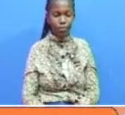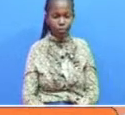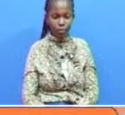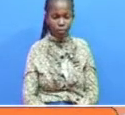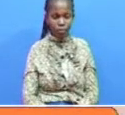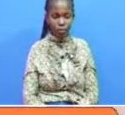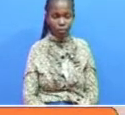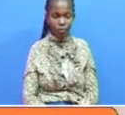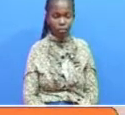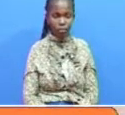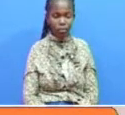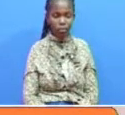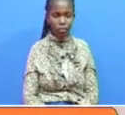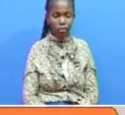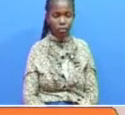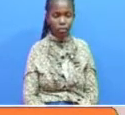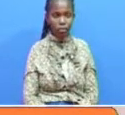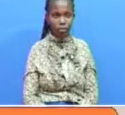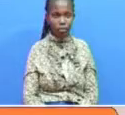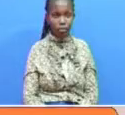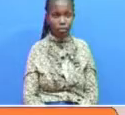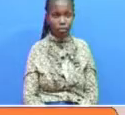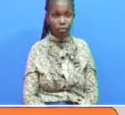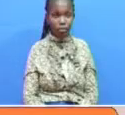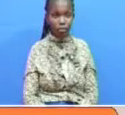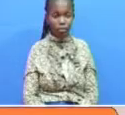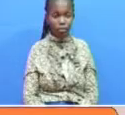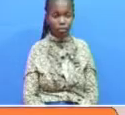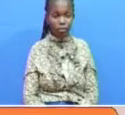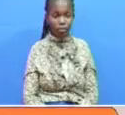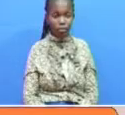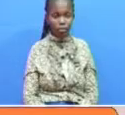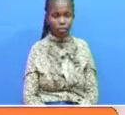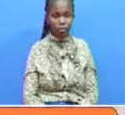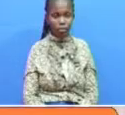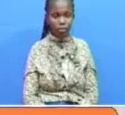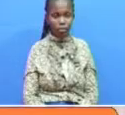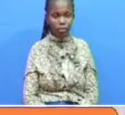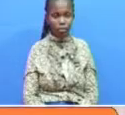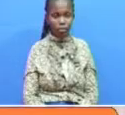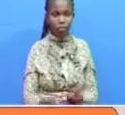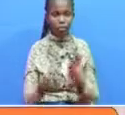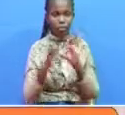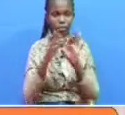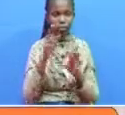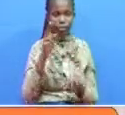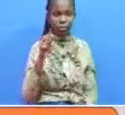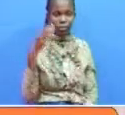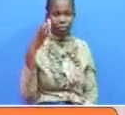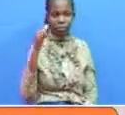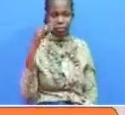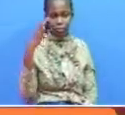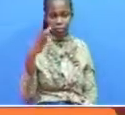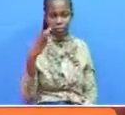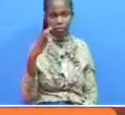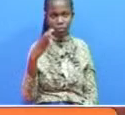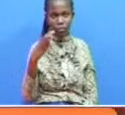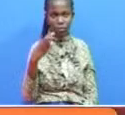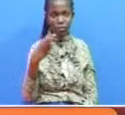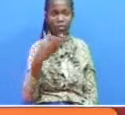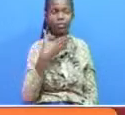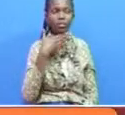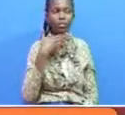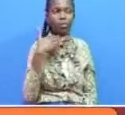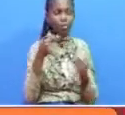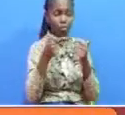ingewa. Wadena umwetu na wanza maa kululumi ile wigwe no na umweva Kenya ya NCIC kwenda mwikanisi wa ndetola uendeo